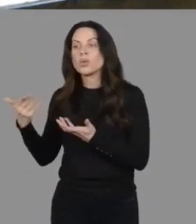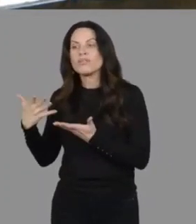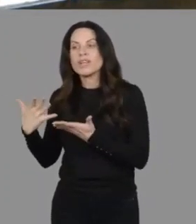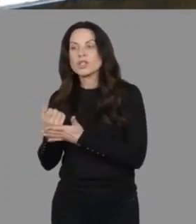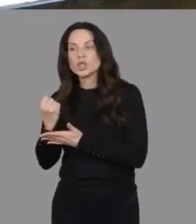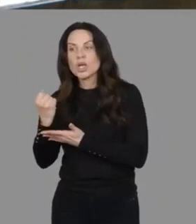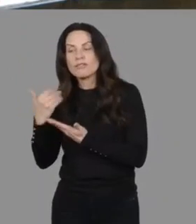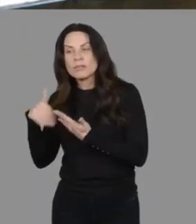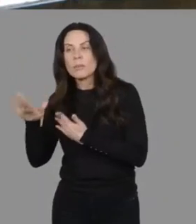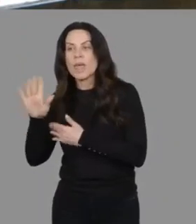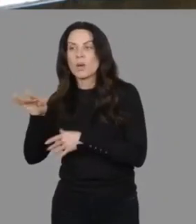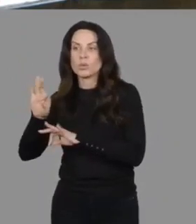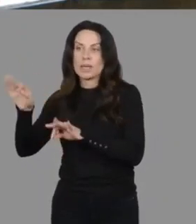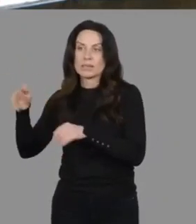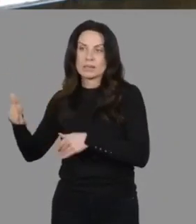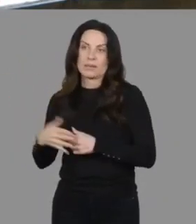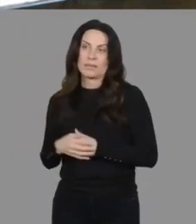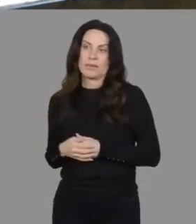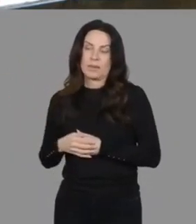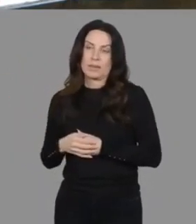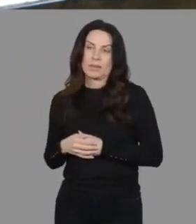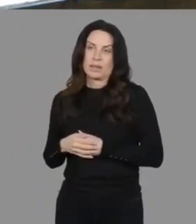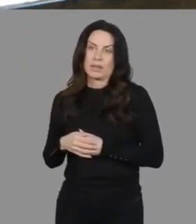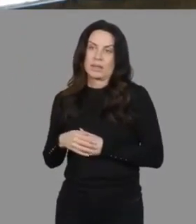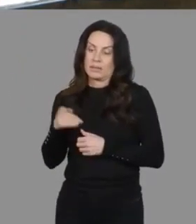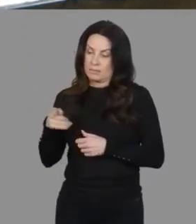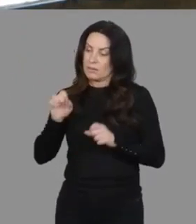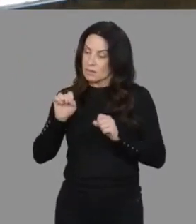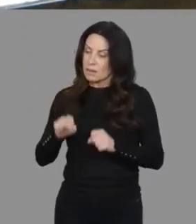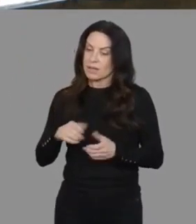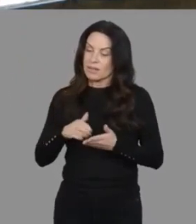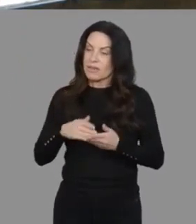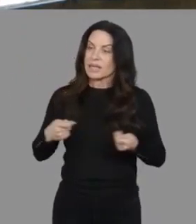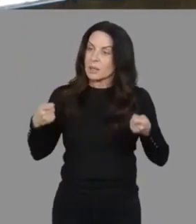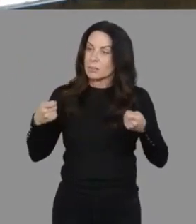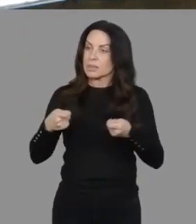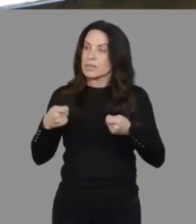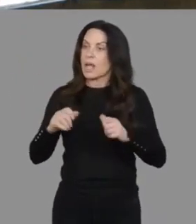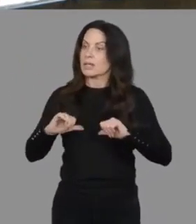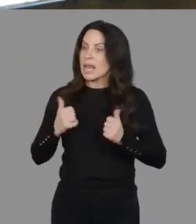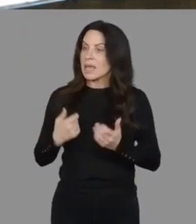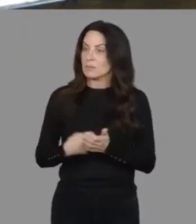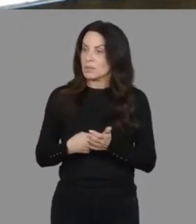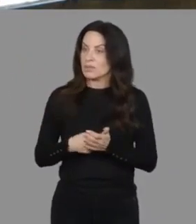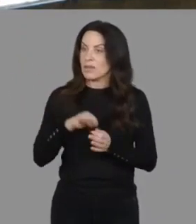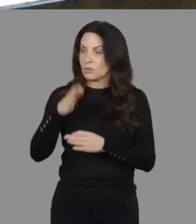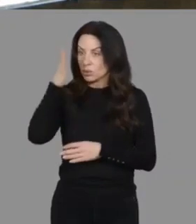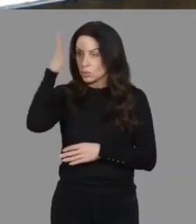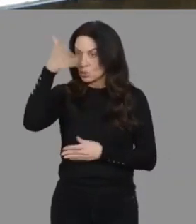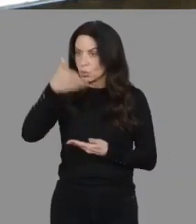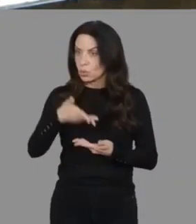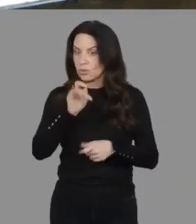und Besseres tun, damit diese Stadt bezahlbar und lebenswert auch in Zukunft sein kann?